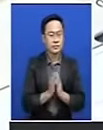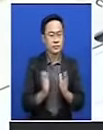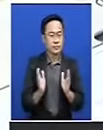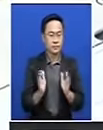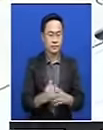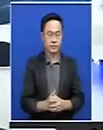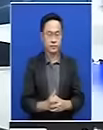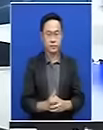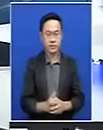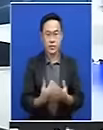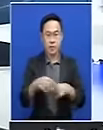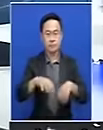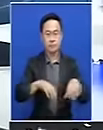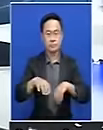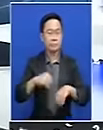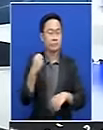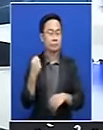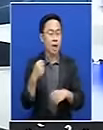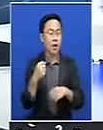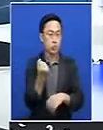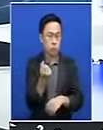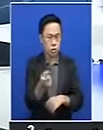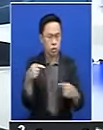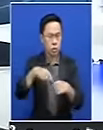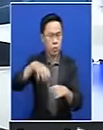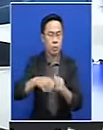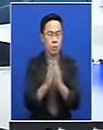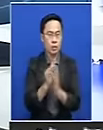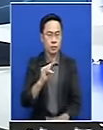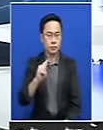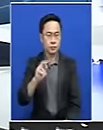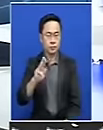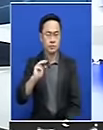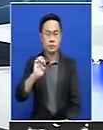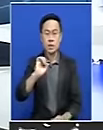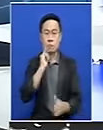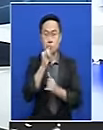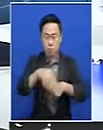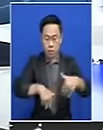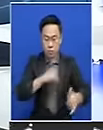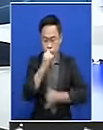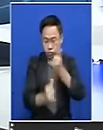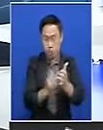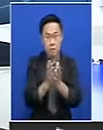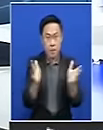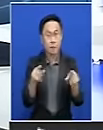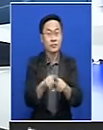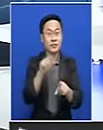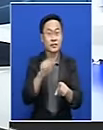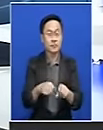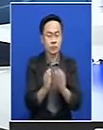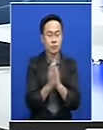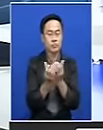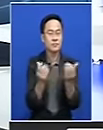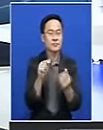อนุรักษ์นะครับก็เป็นบรรยากาศสดๆนะครับที่วัดไตรมิตรนะครับเห็นว่าประชาชนจำนวนมากเองก็เดินทางไปที่วัดไ